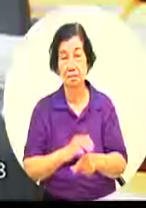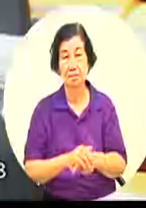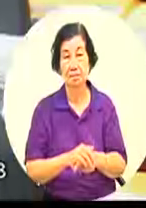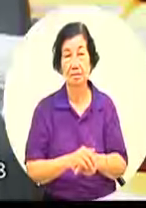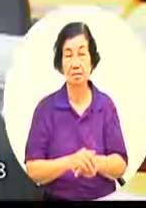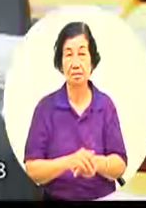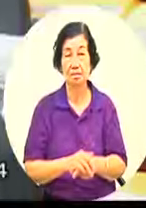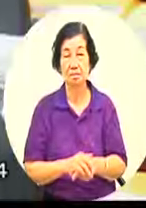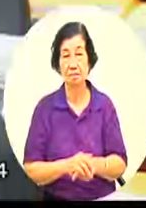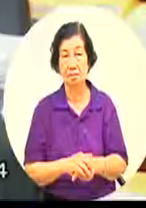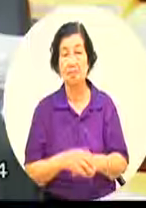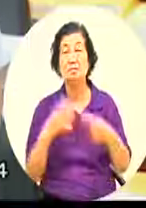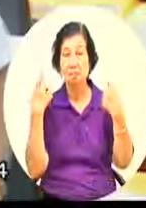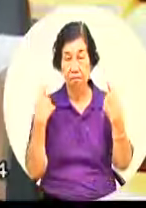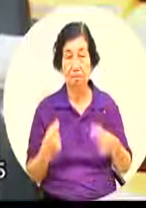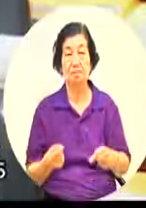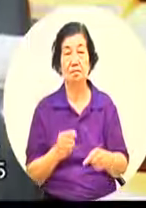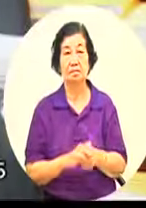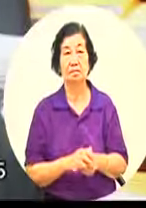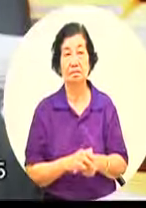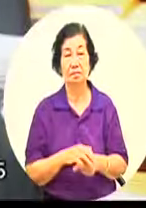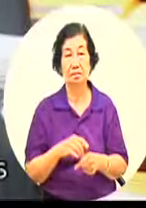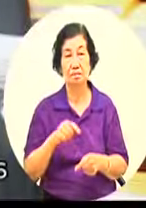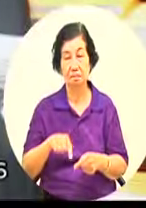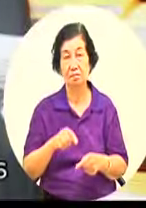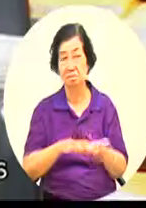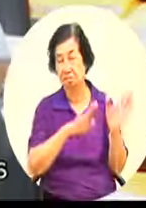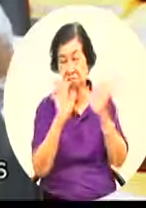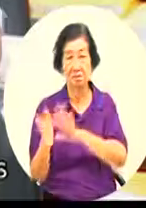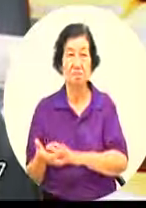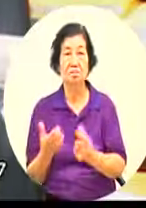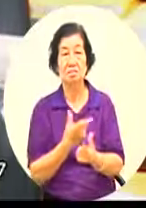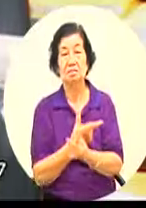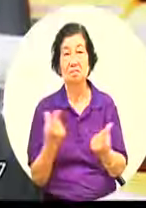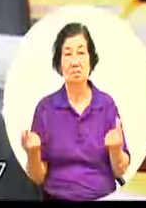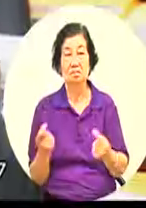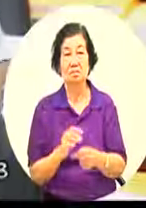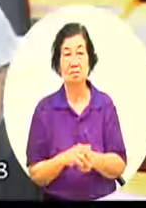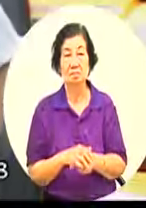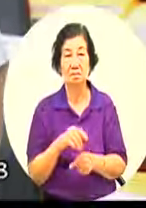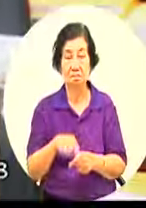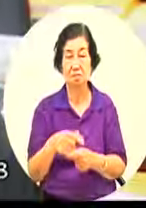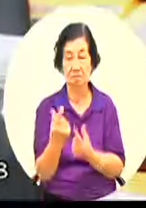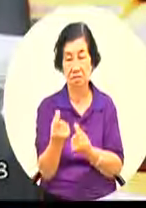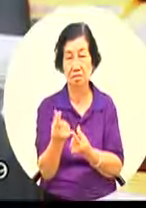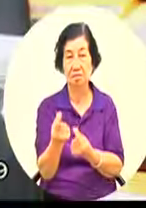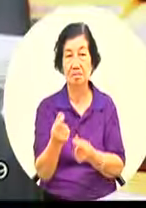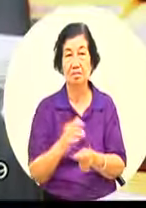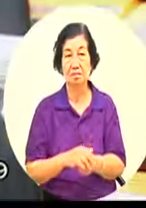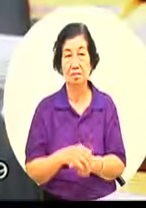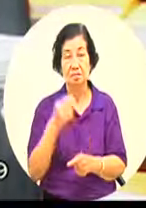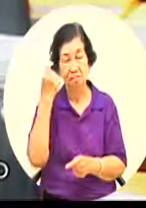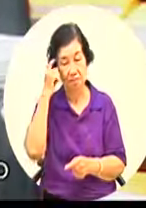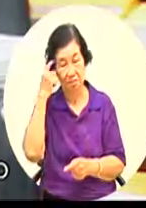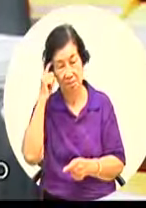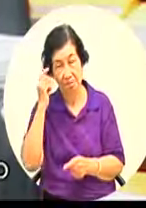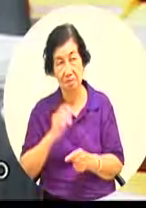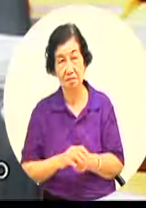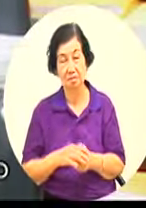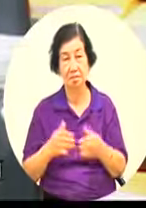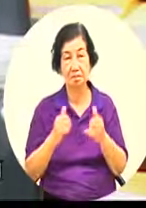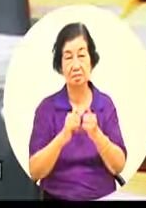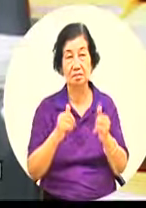还是这样，那我也不想找了，因为跟你一样，是今天刚好又想起到民意社区这件